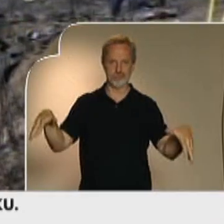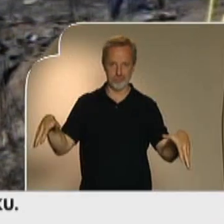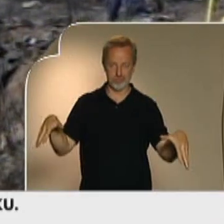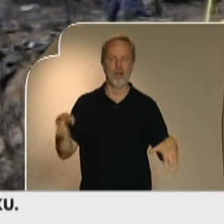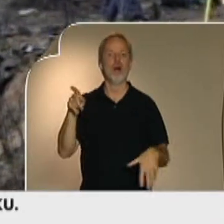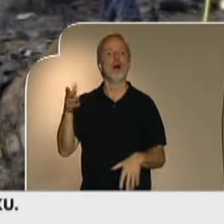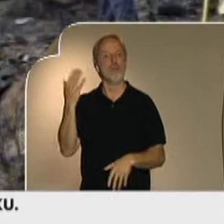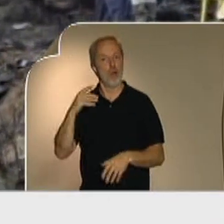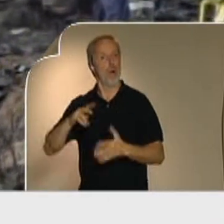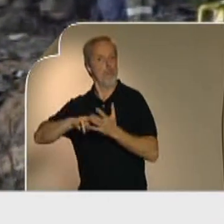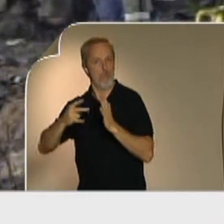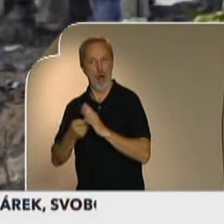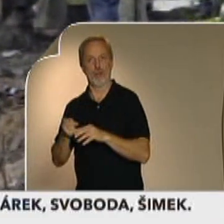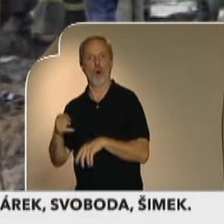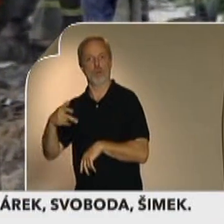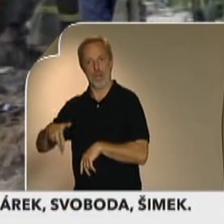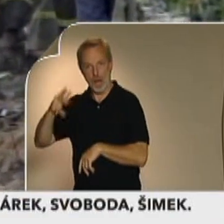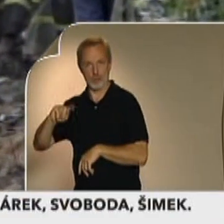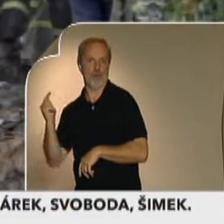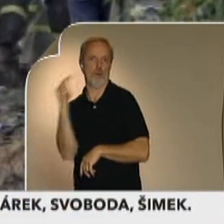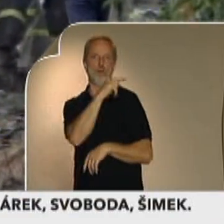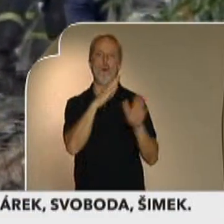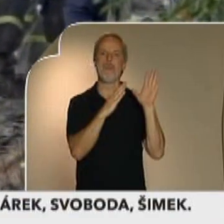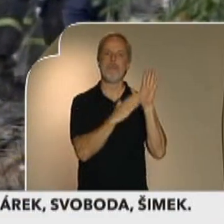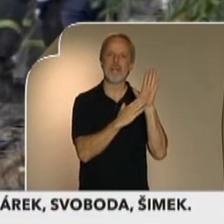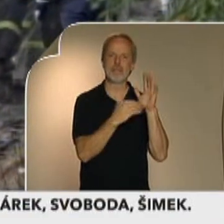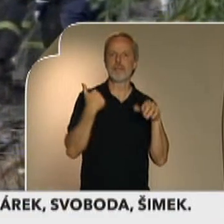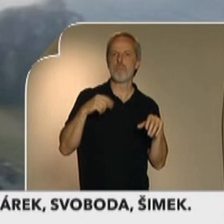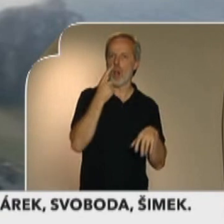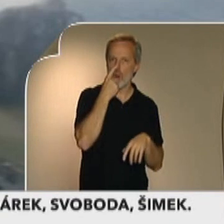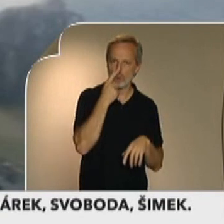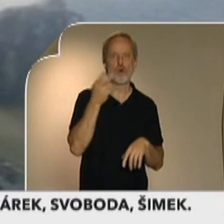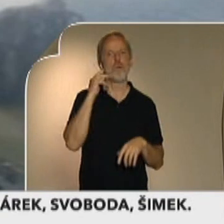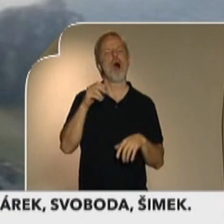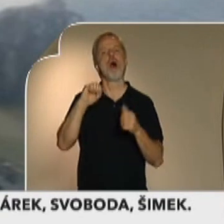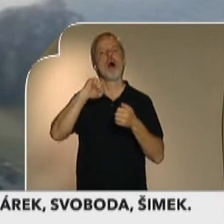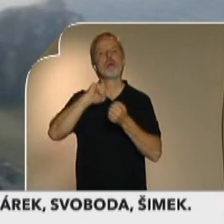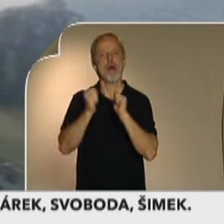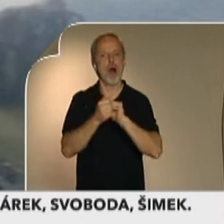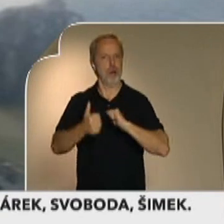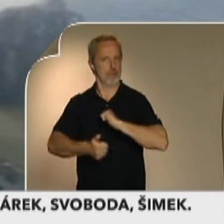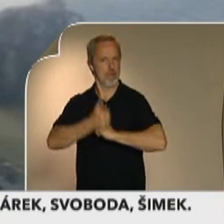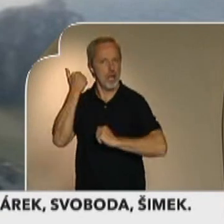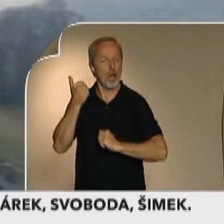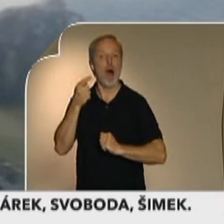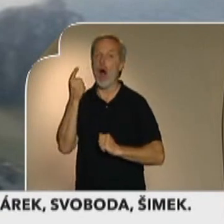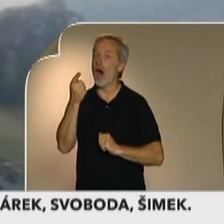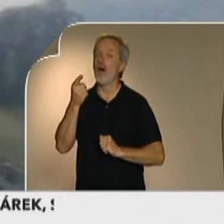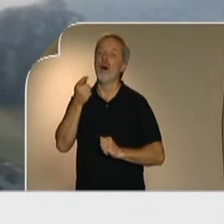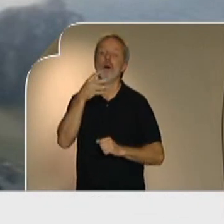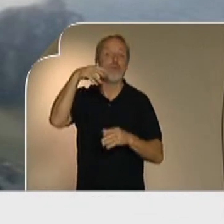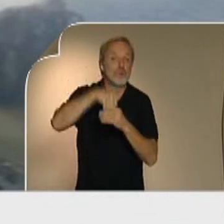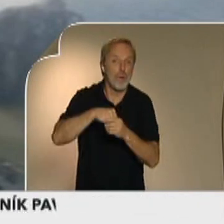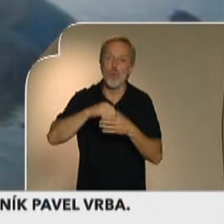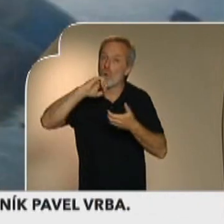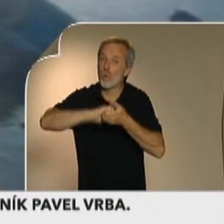42 směřoval do běloruského Minsku na úvodní zápas kontinentální hokejové ligy. Na jeho palubě byli členové základní sestavy